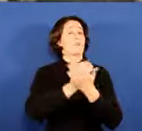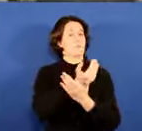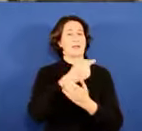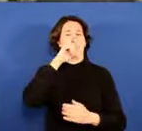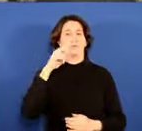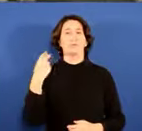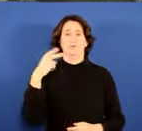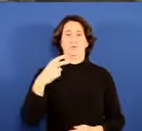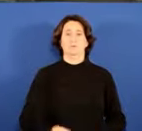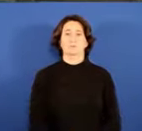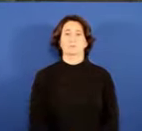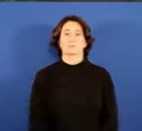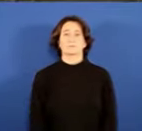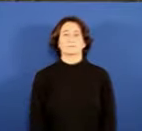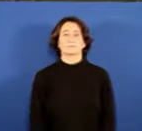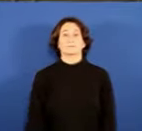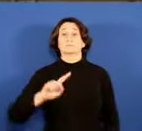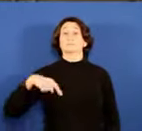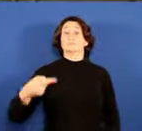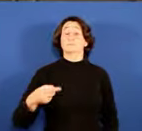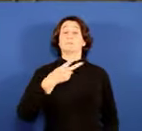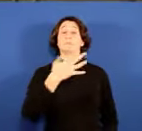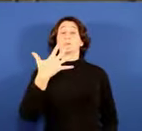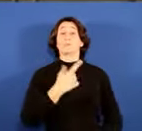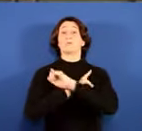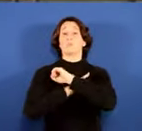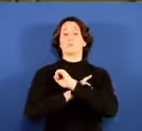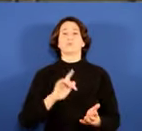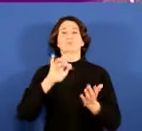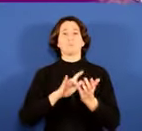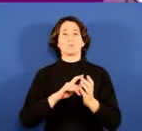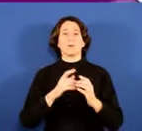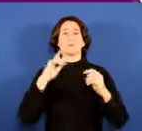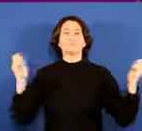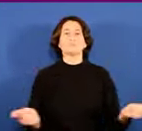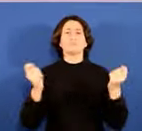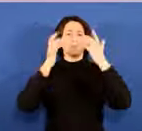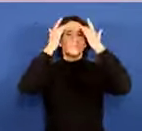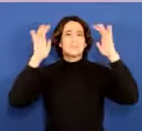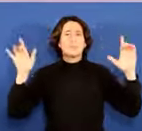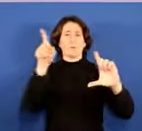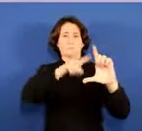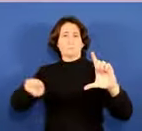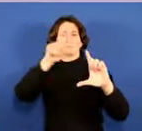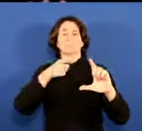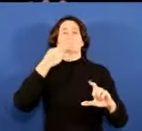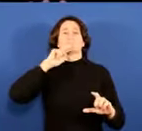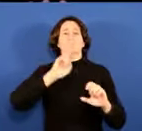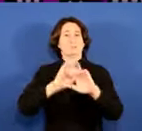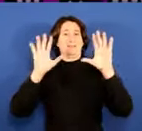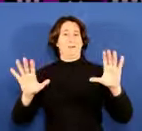bideoen artean. 12 eta 26 urte arteko gazteek egin dituzte lan horiek. Halaber, azaroaren